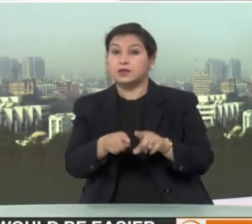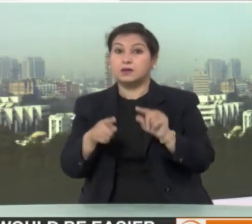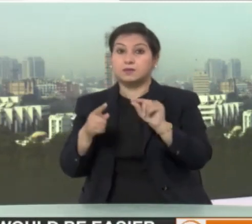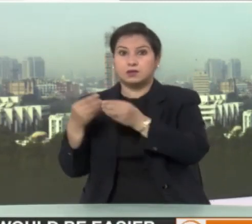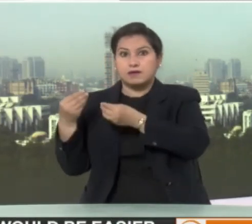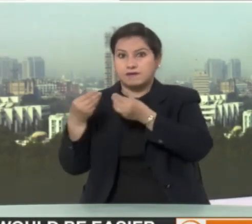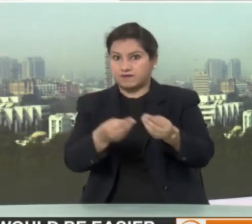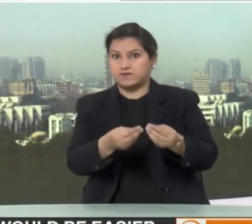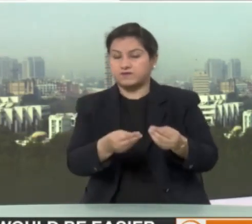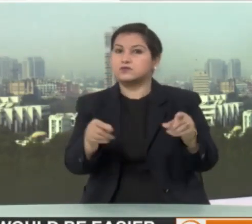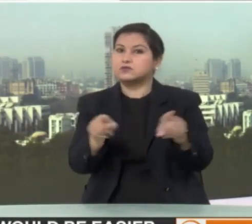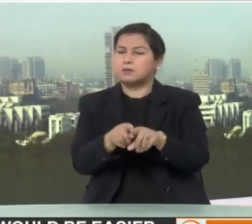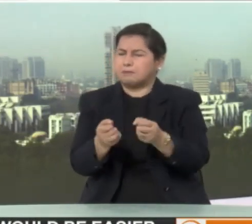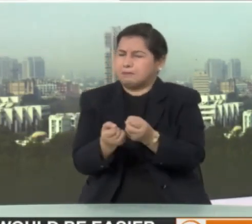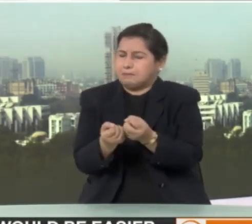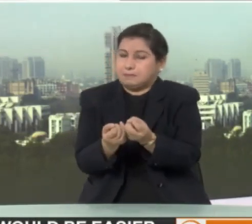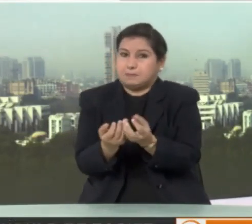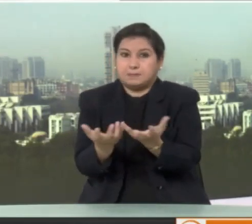करेगा और लाखों